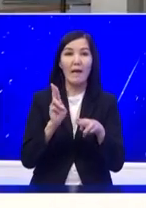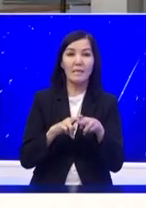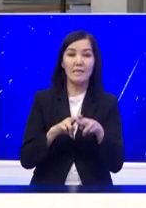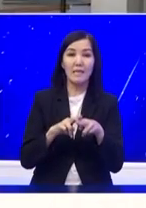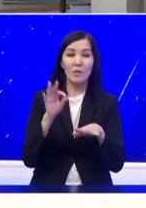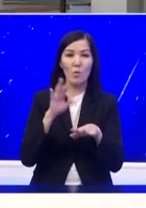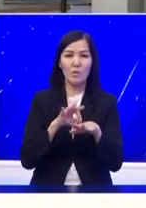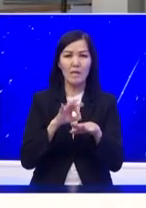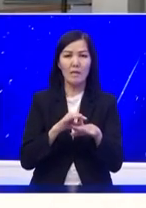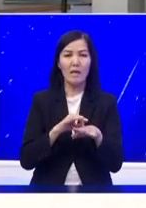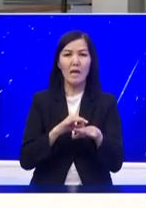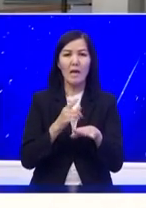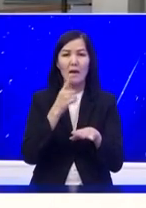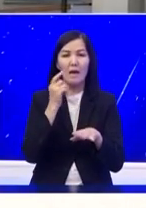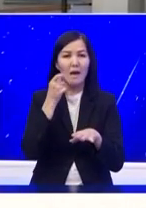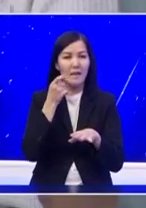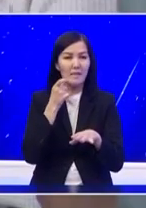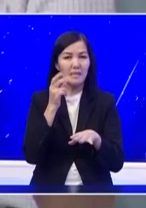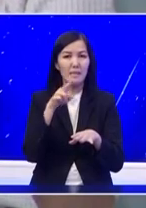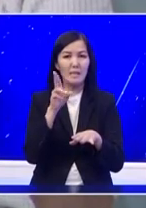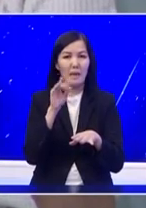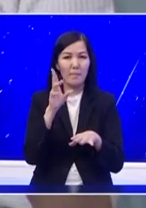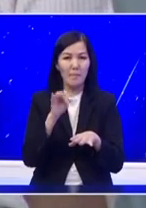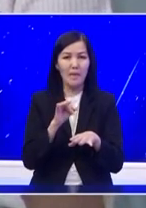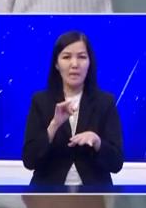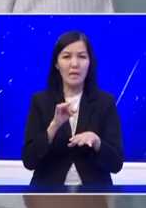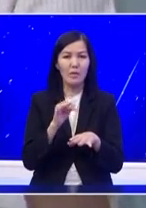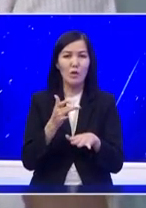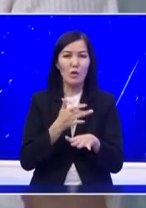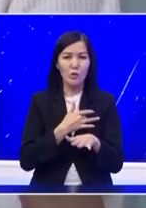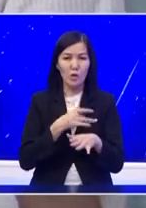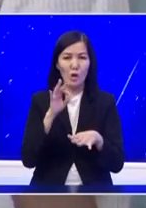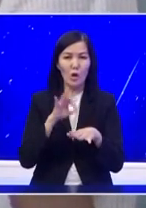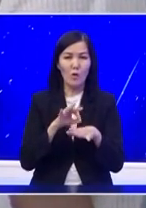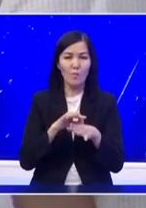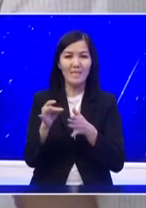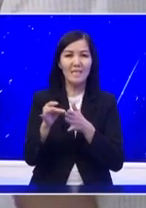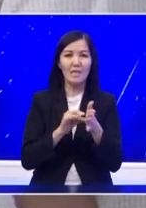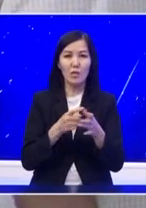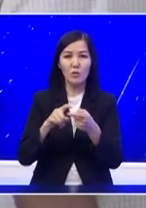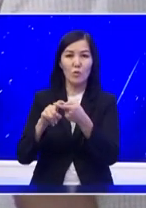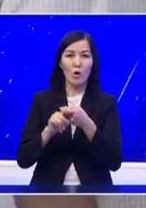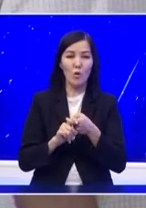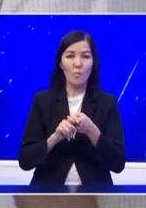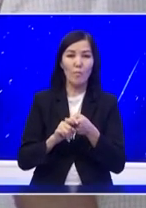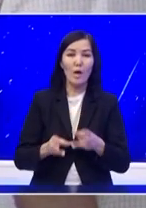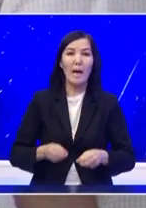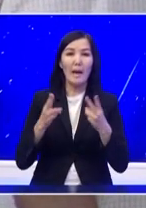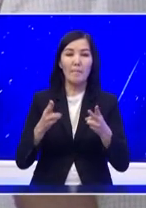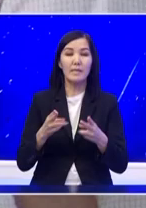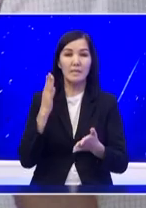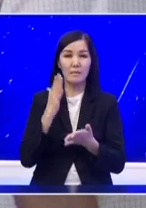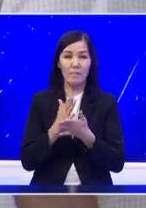қосалқы аурулары бар қант диабеті, бронх демікпесі, жүрек талмасы барларға бірінші кезекте жұғып кету қаупі зор дейді